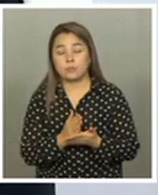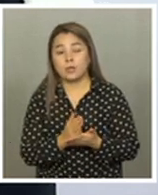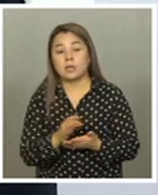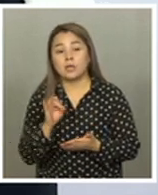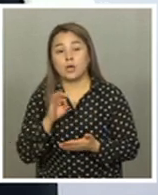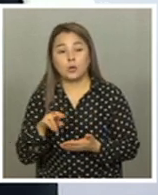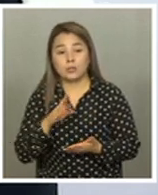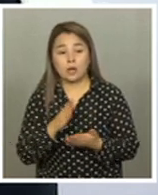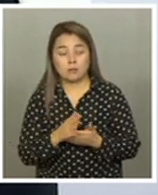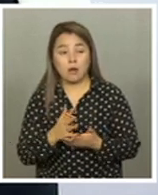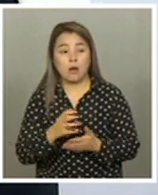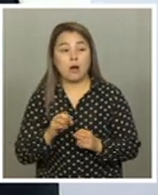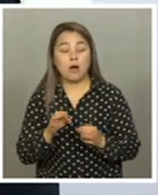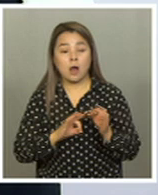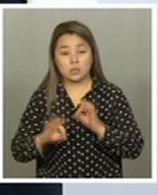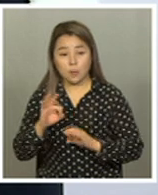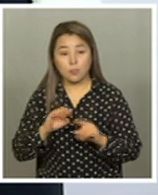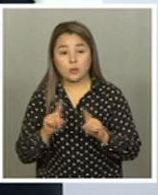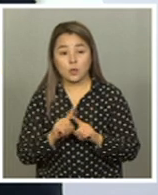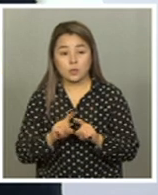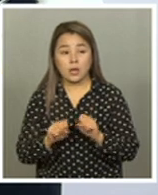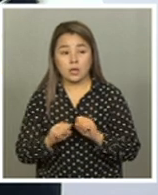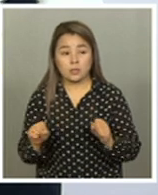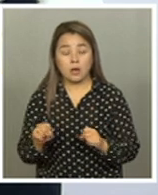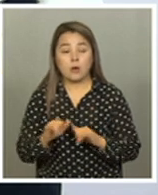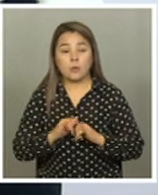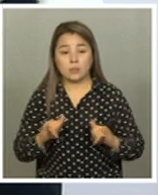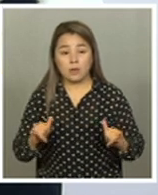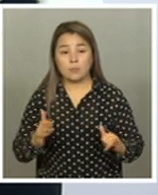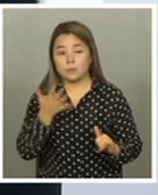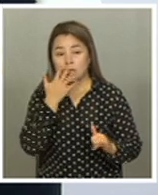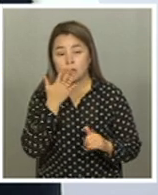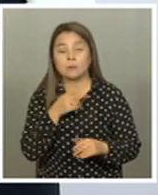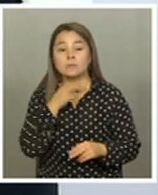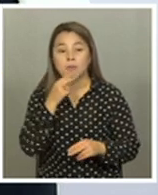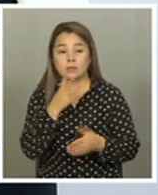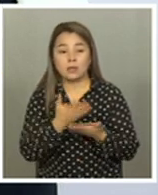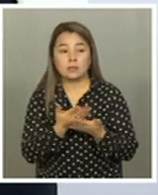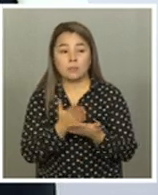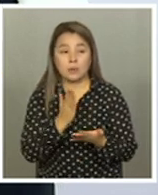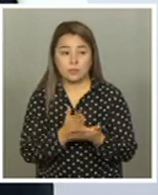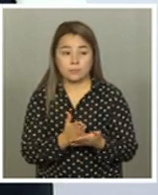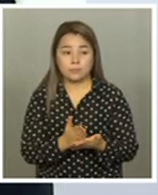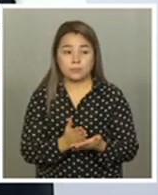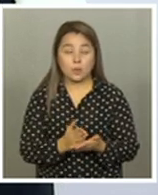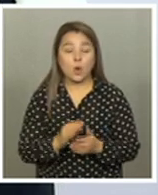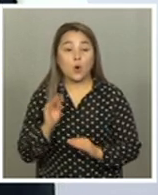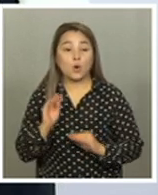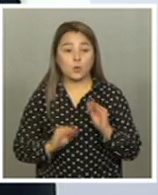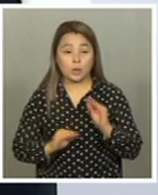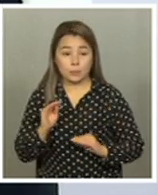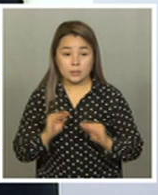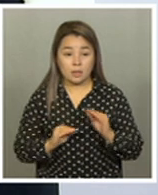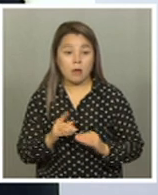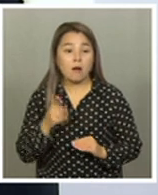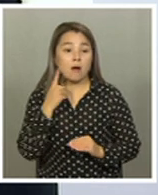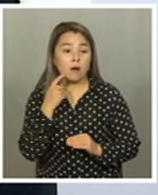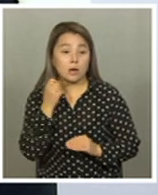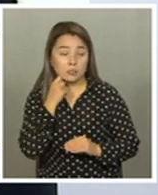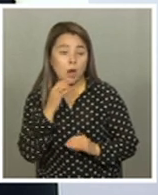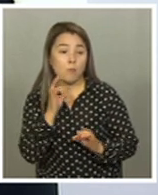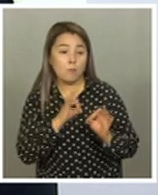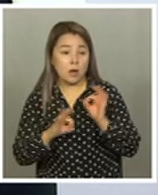атомы ауаға таралуына байланысты, иісі білінеді. Құрамында қант